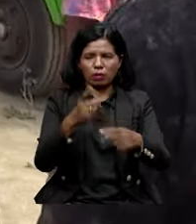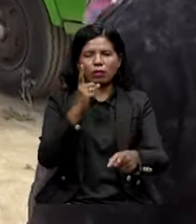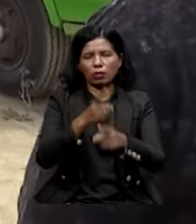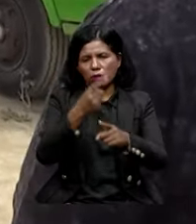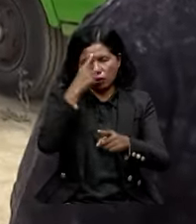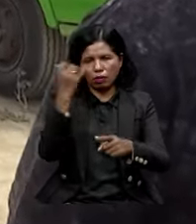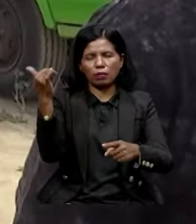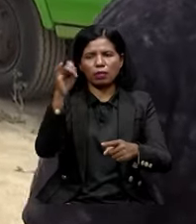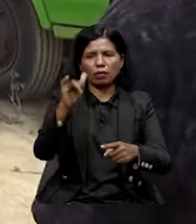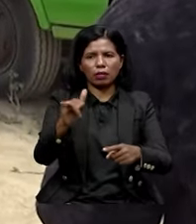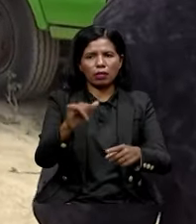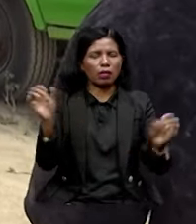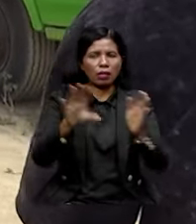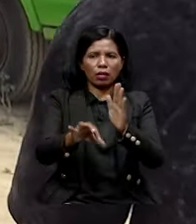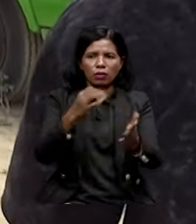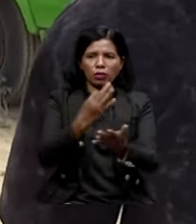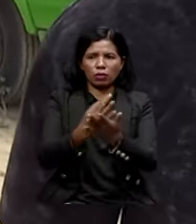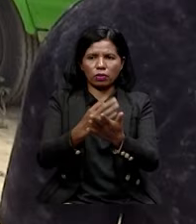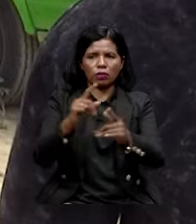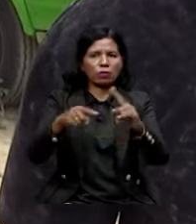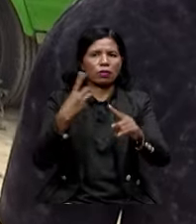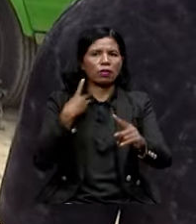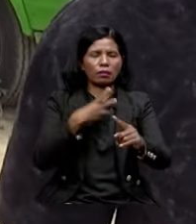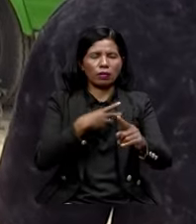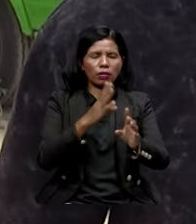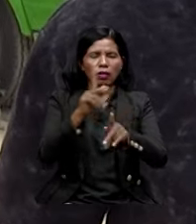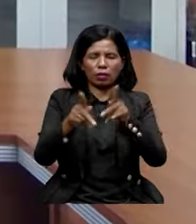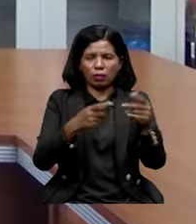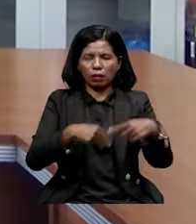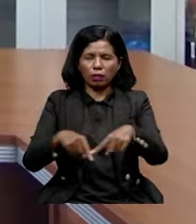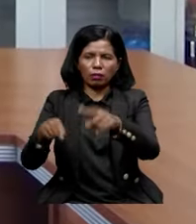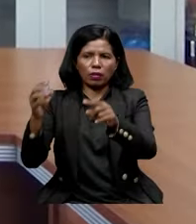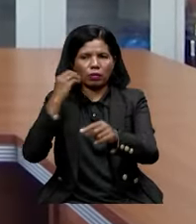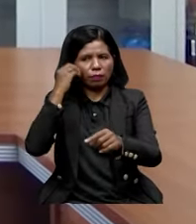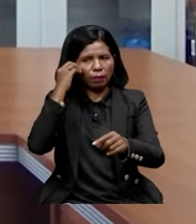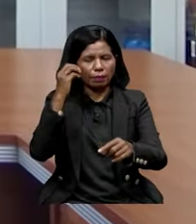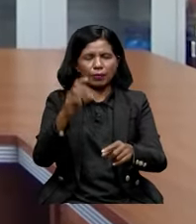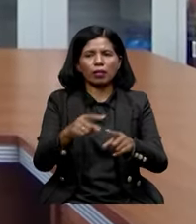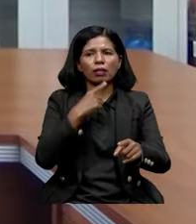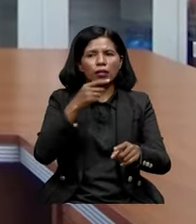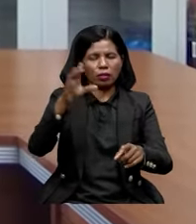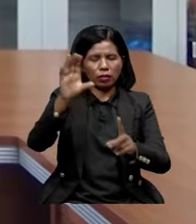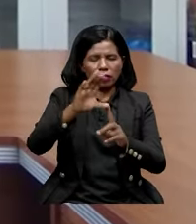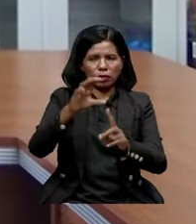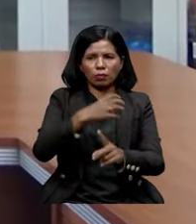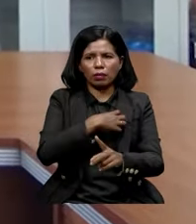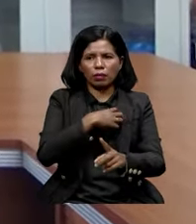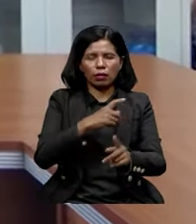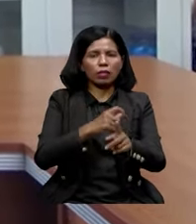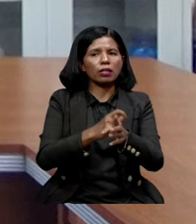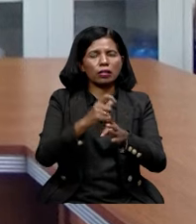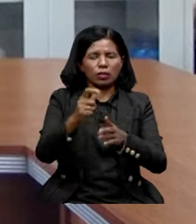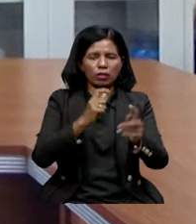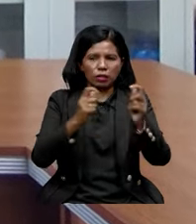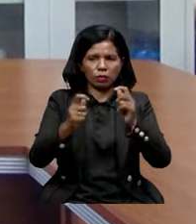tambah sire si la hetan osan wen hira ami lore penumpang ba hatun ju kala si sir hatan ba preocupasaun ne se ferroviaria direção nasional